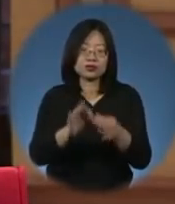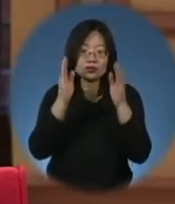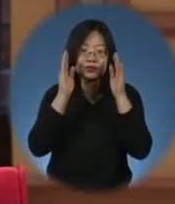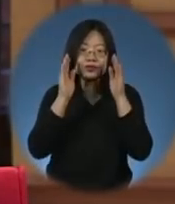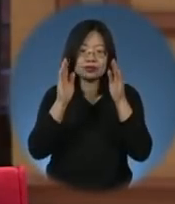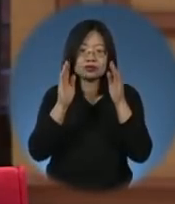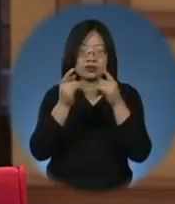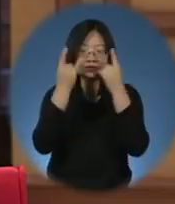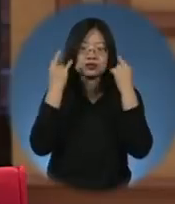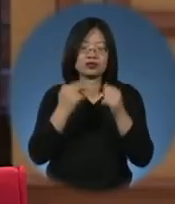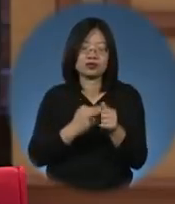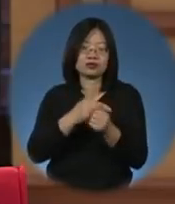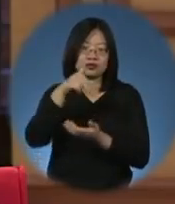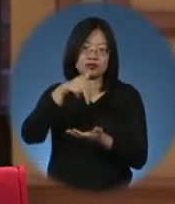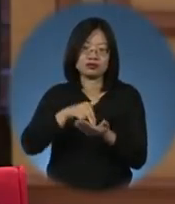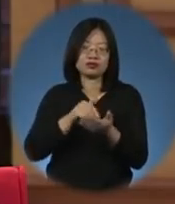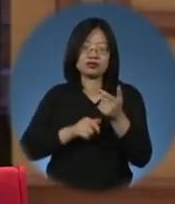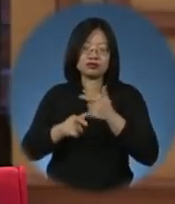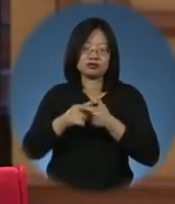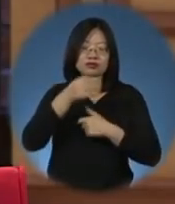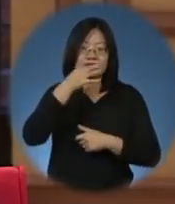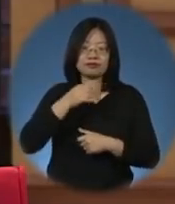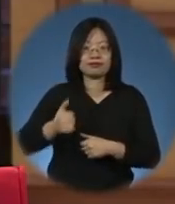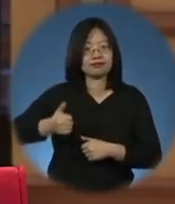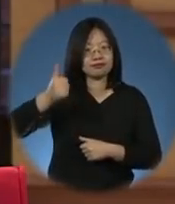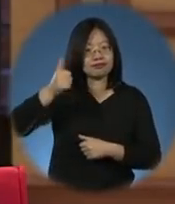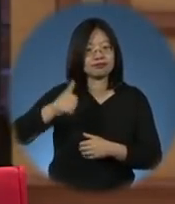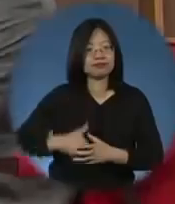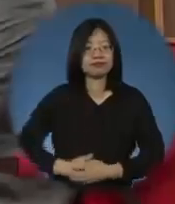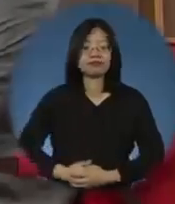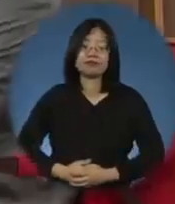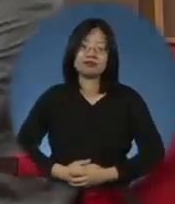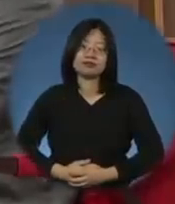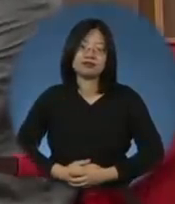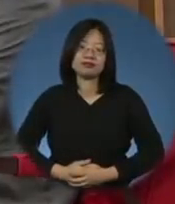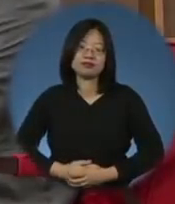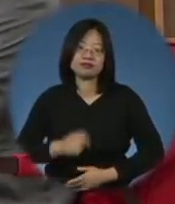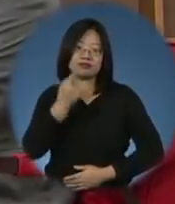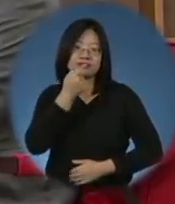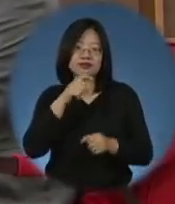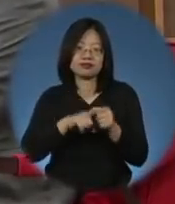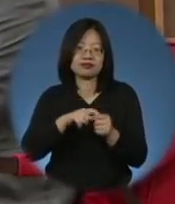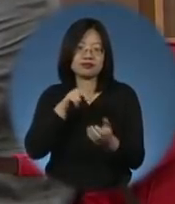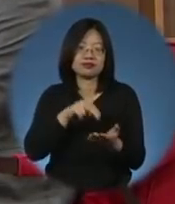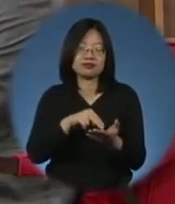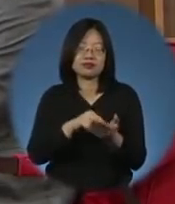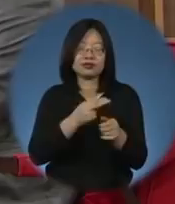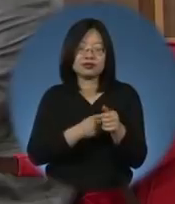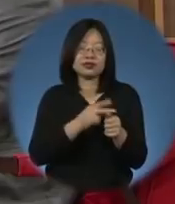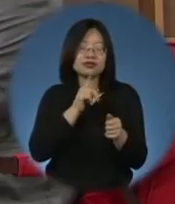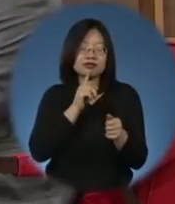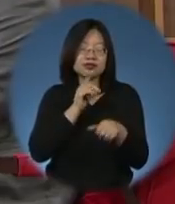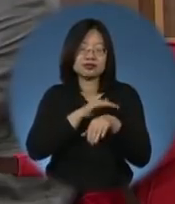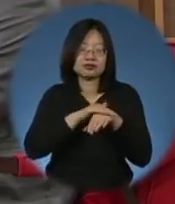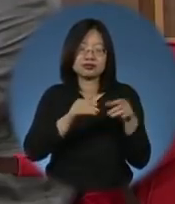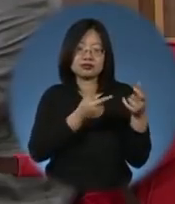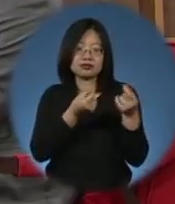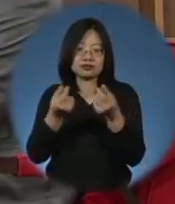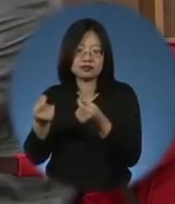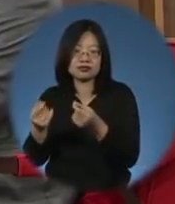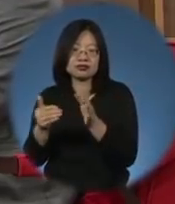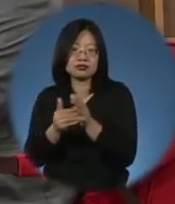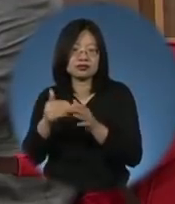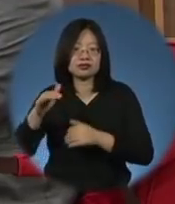게 대학 교수 입장에서도 훨씬 더 유리하겠죠. 그 논리적으로서 교수님 말씀이 다 맞아요. 네.